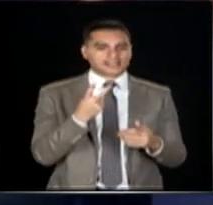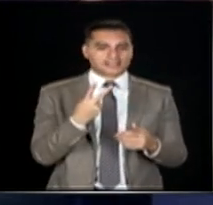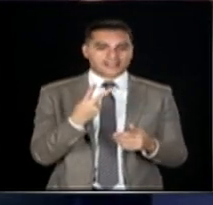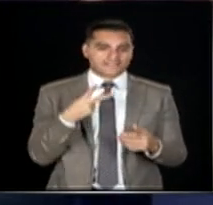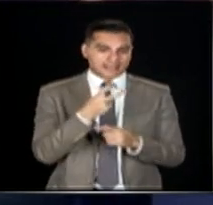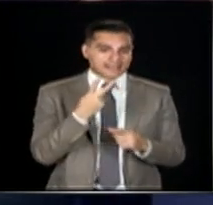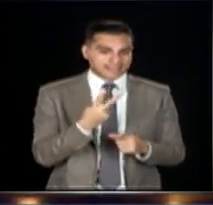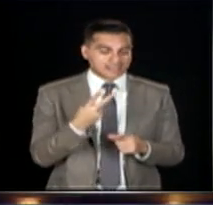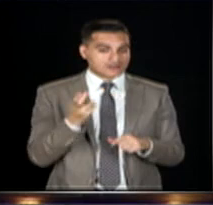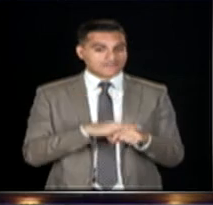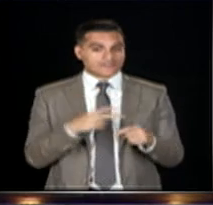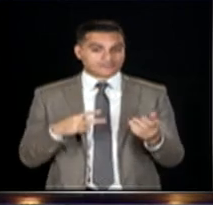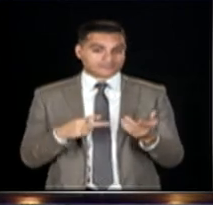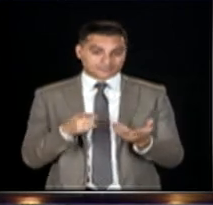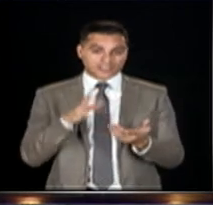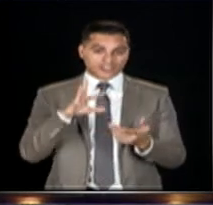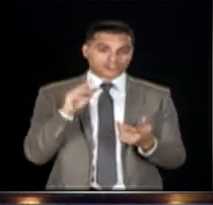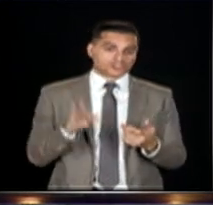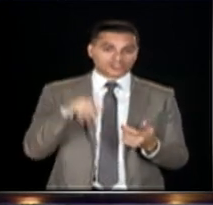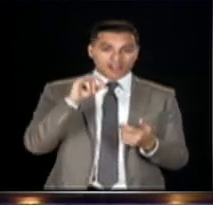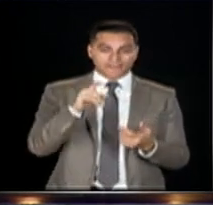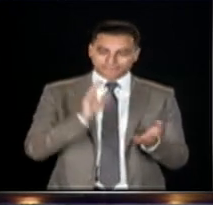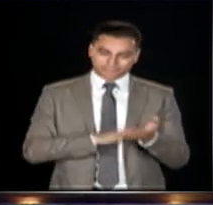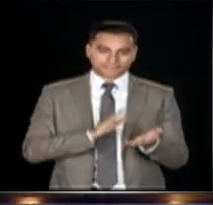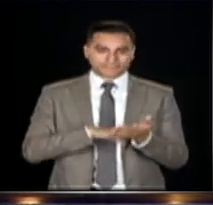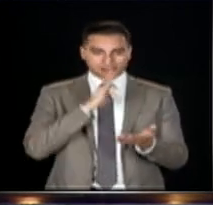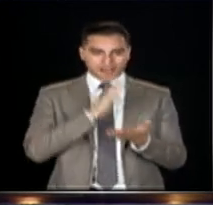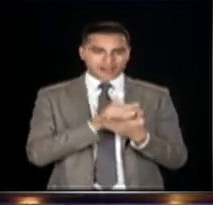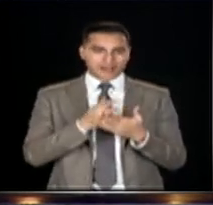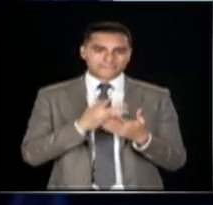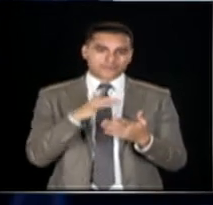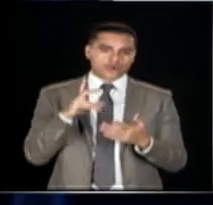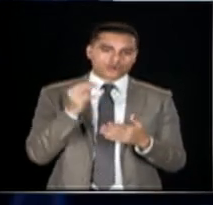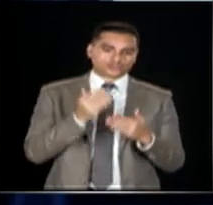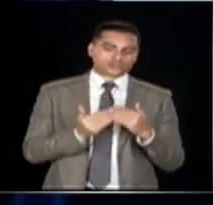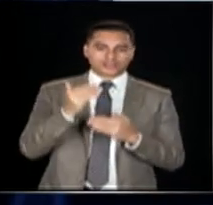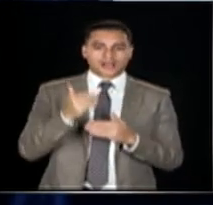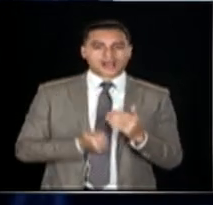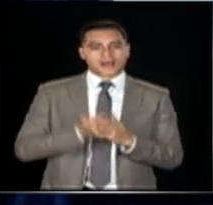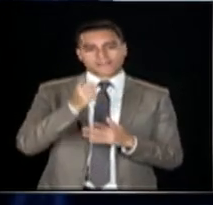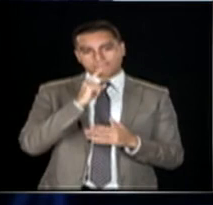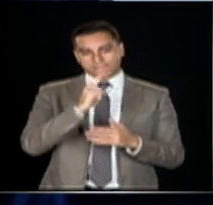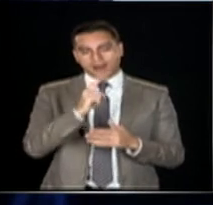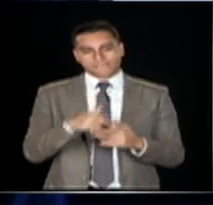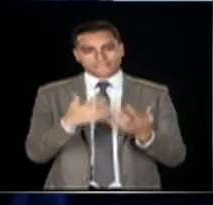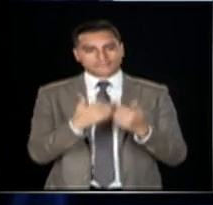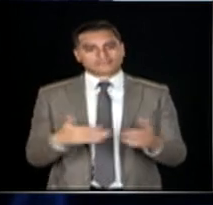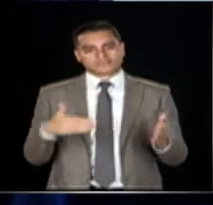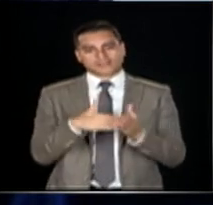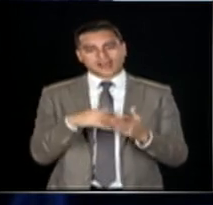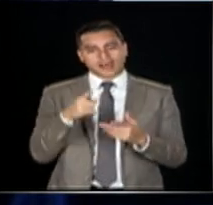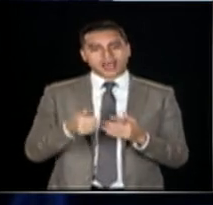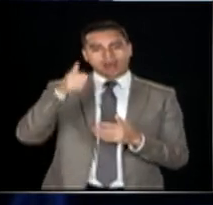ضدنا في نص النهائي. هشام برافو عليك، 120 نقطة، حسمت النتيجة لصالح